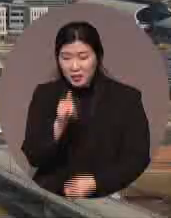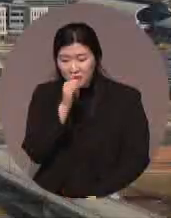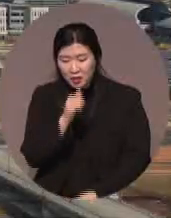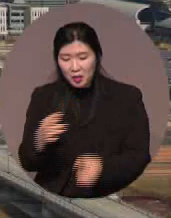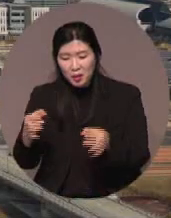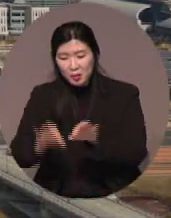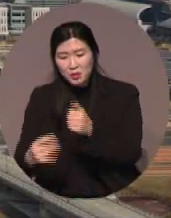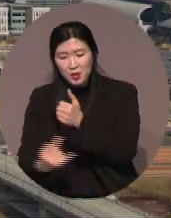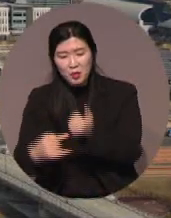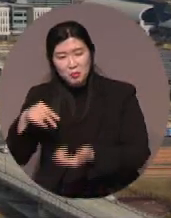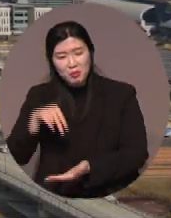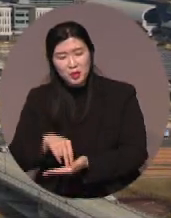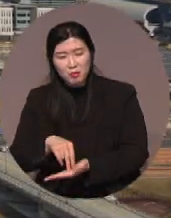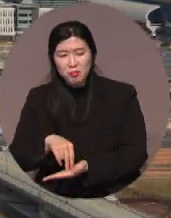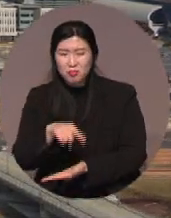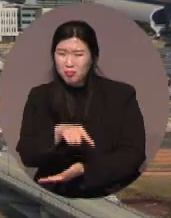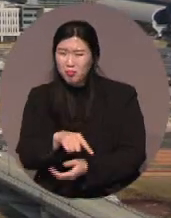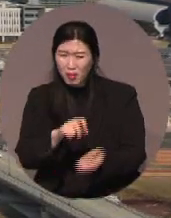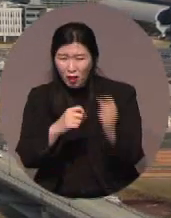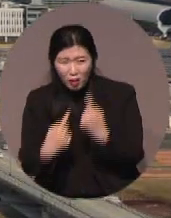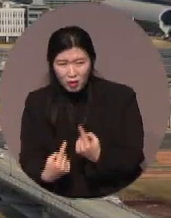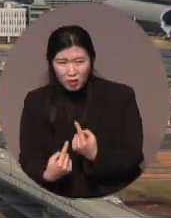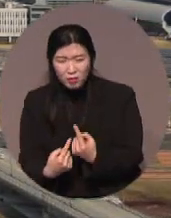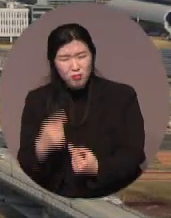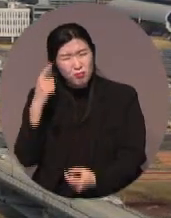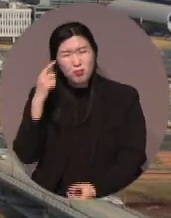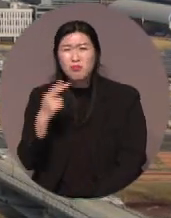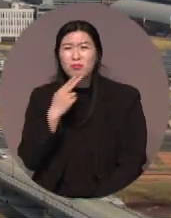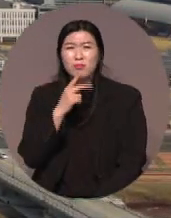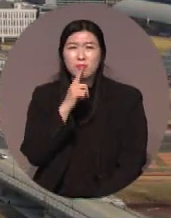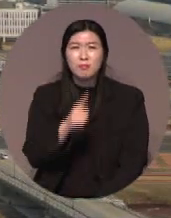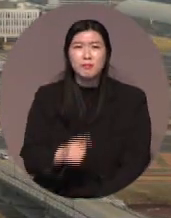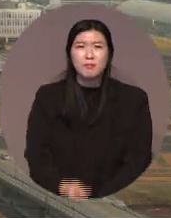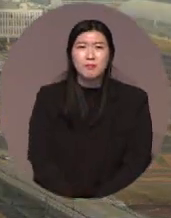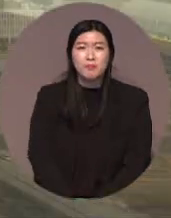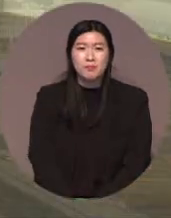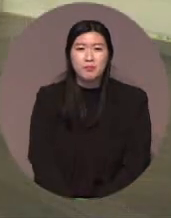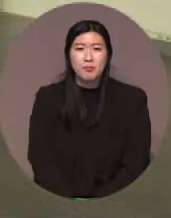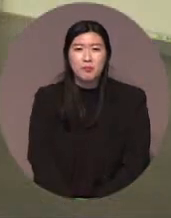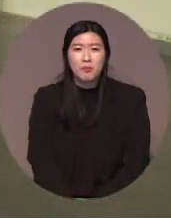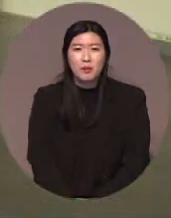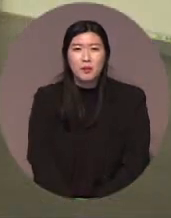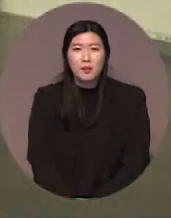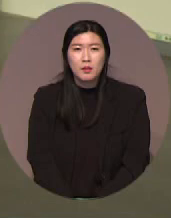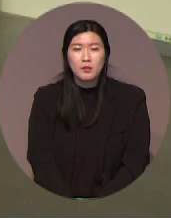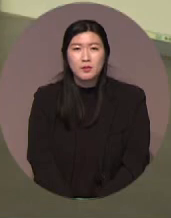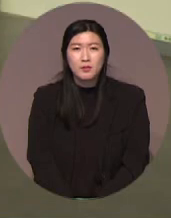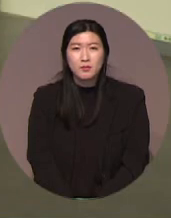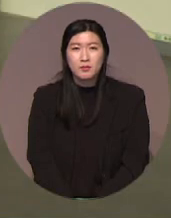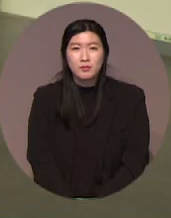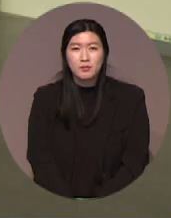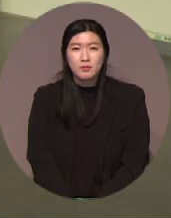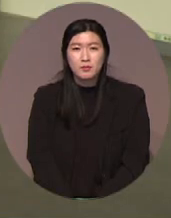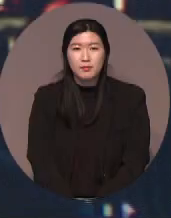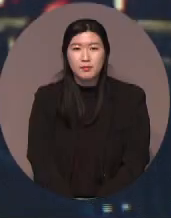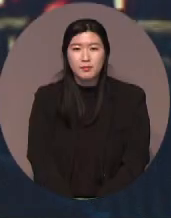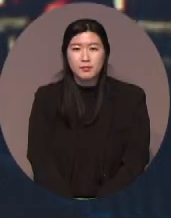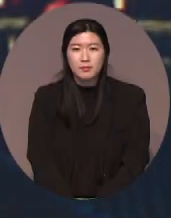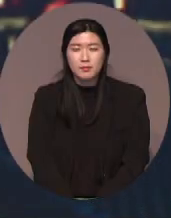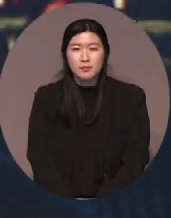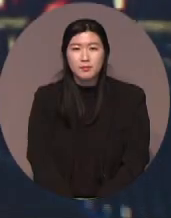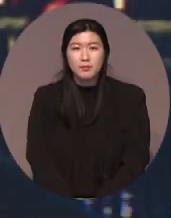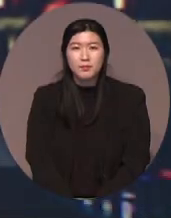공제배 측은 해당 정책은 고려한 바 없다는 입장입니다 MBC 뉴스 고병관입니다